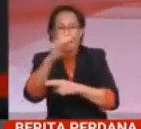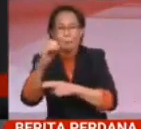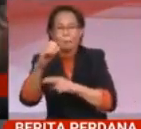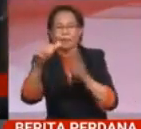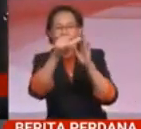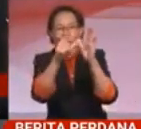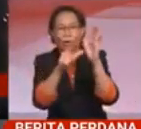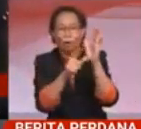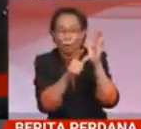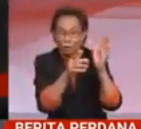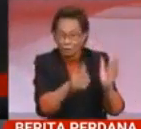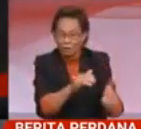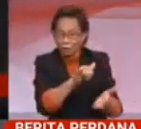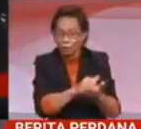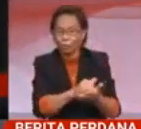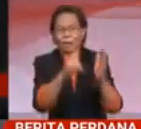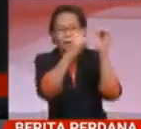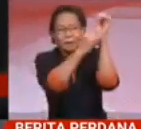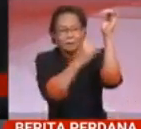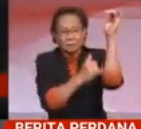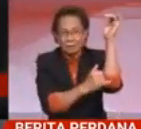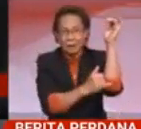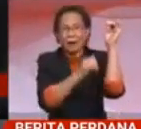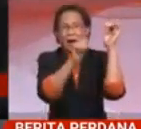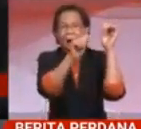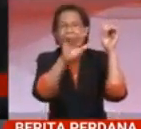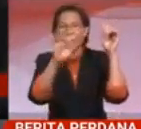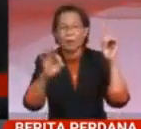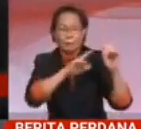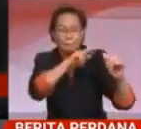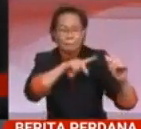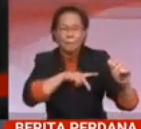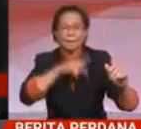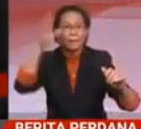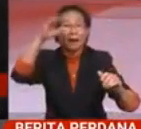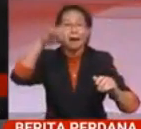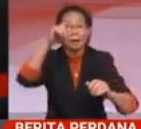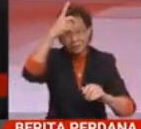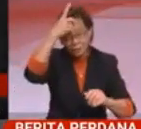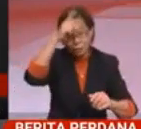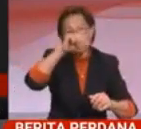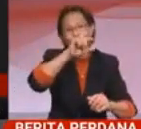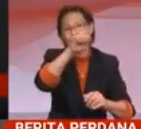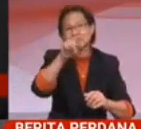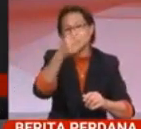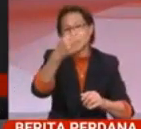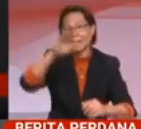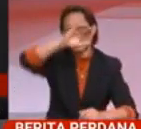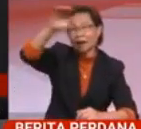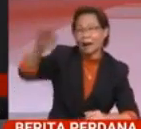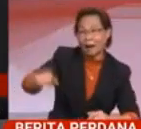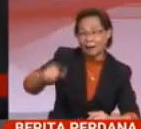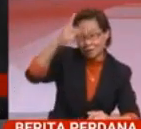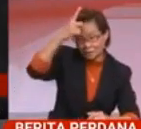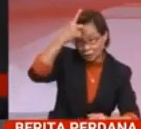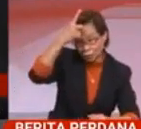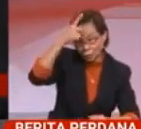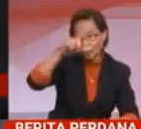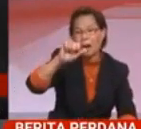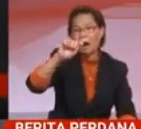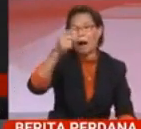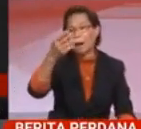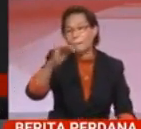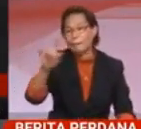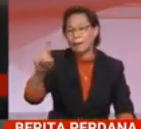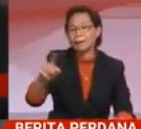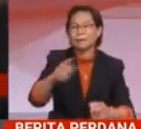berkenaan Yayasan al-falah mili adik Datuk Seri Dr Ahmad Zahid Hamidi yaitu Datuk Sri Muhammad sih Ahmad Tarmizi